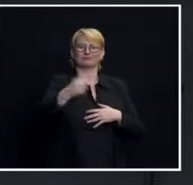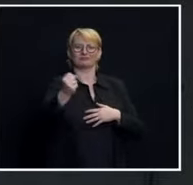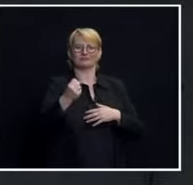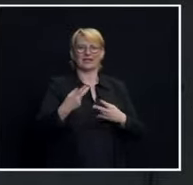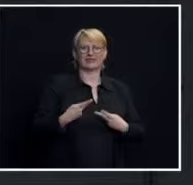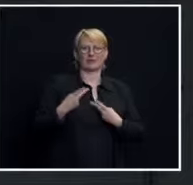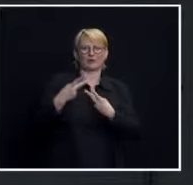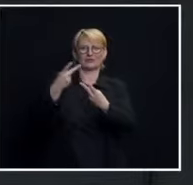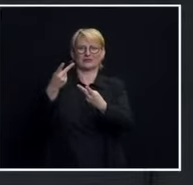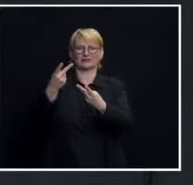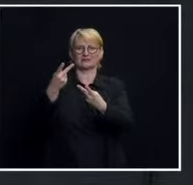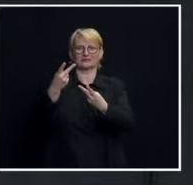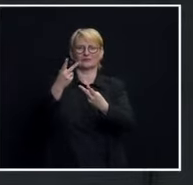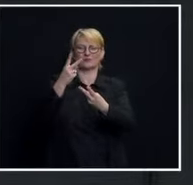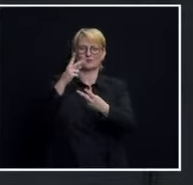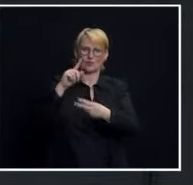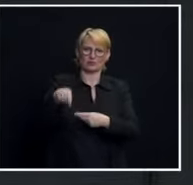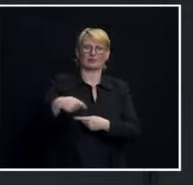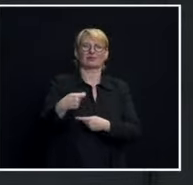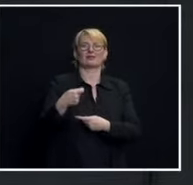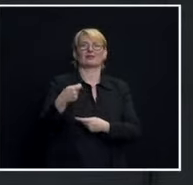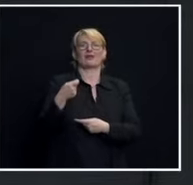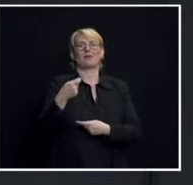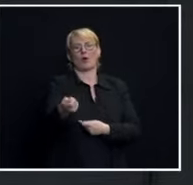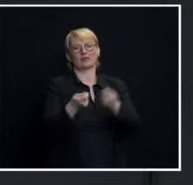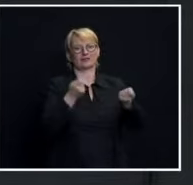deportiert und ermordet.